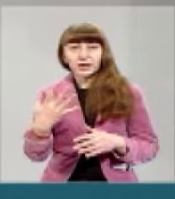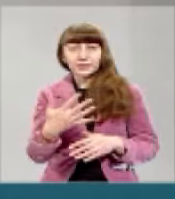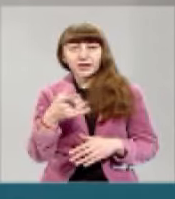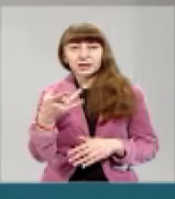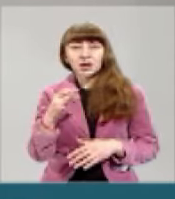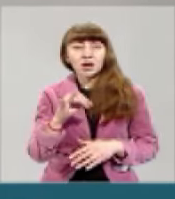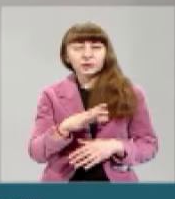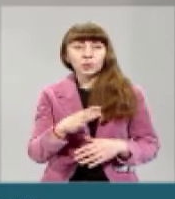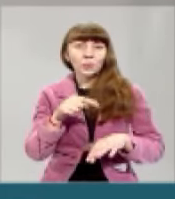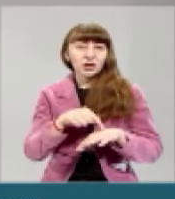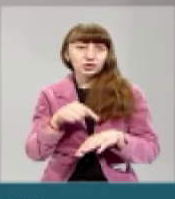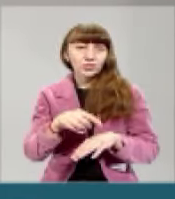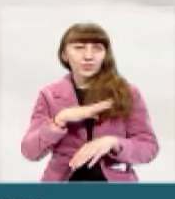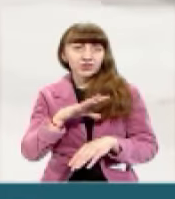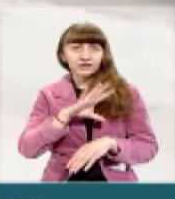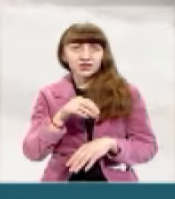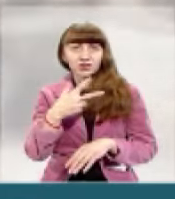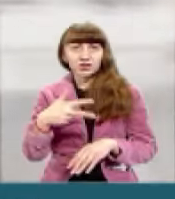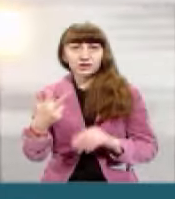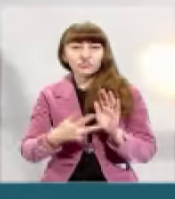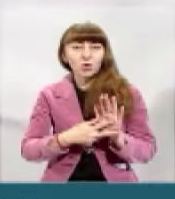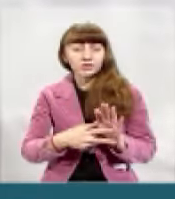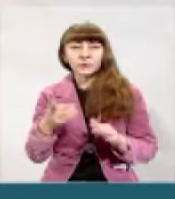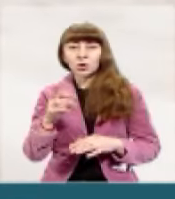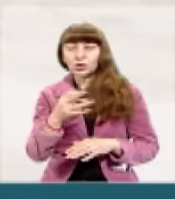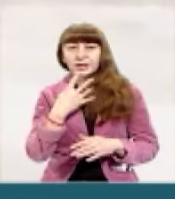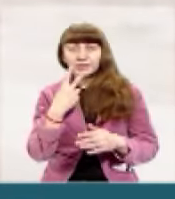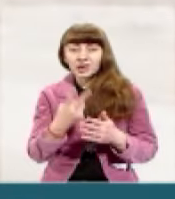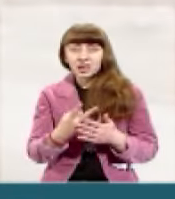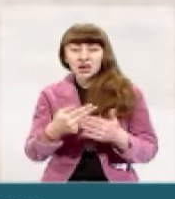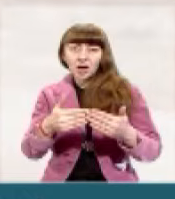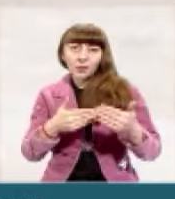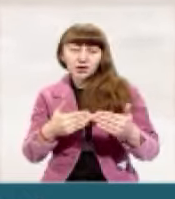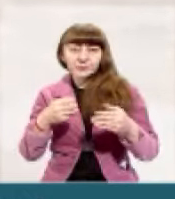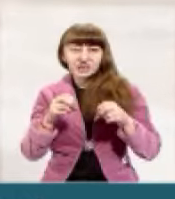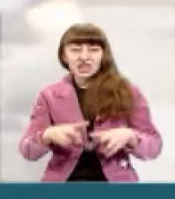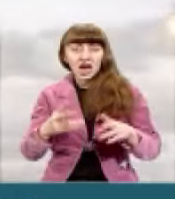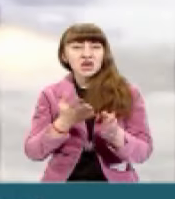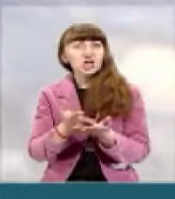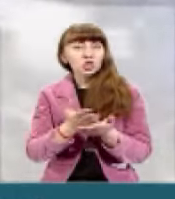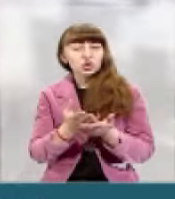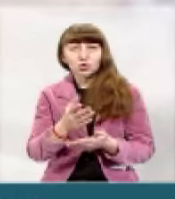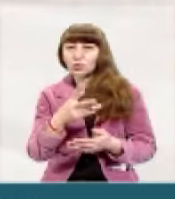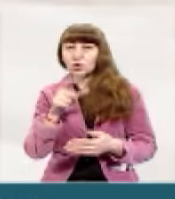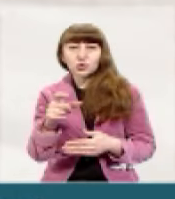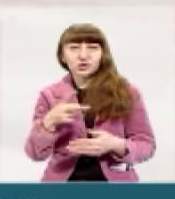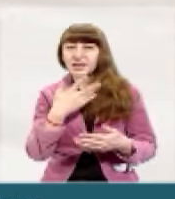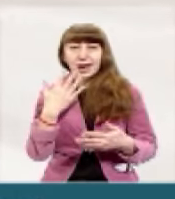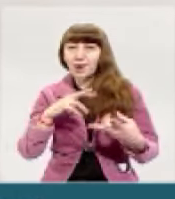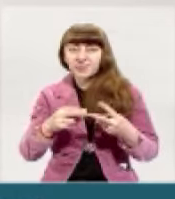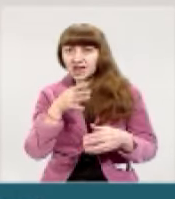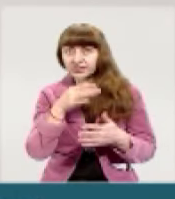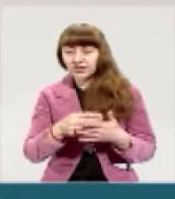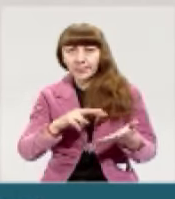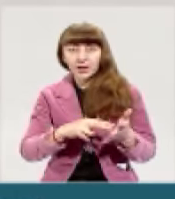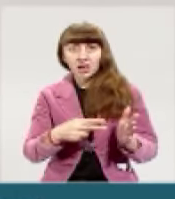25 градусов. По ощущениям, все 38. Несмотря на предупреждение специальных служб, люди не стали менять свои планы. В